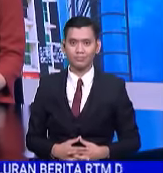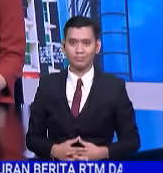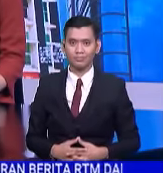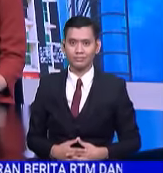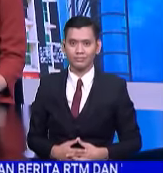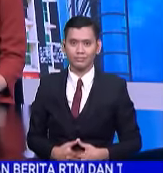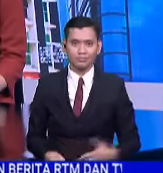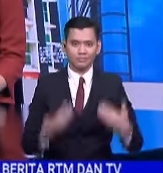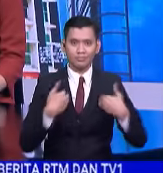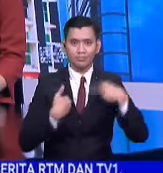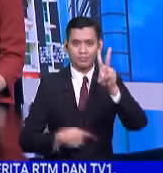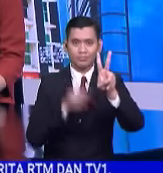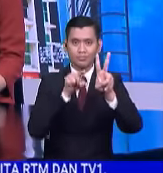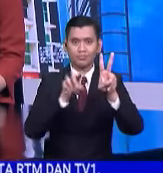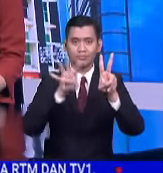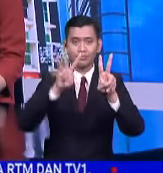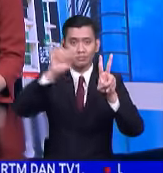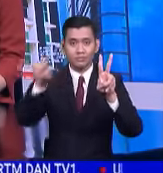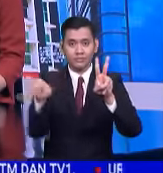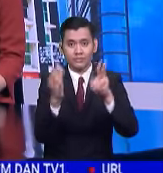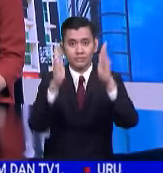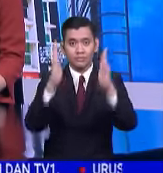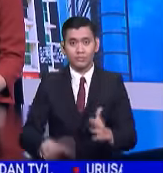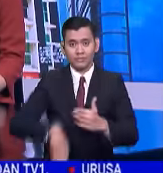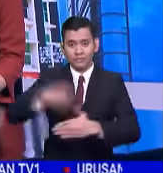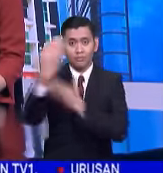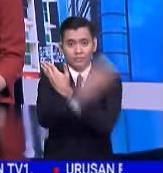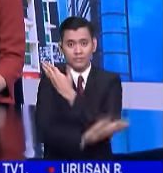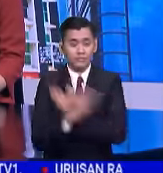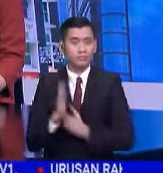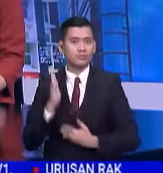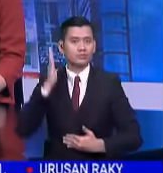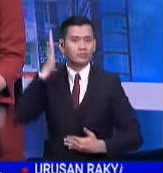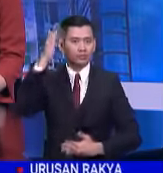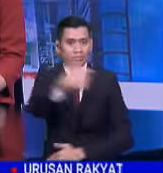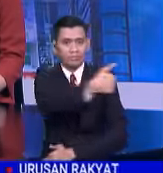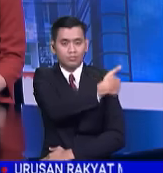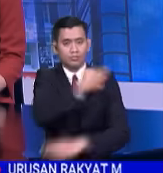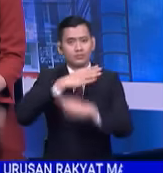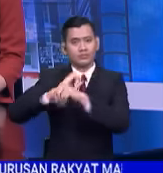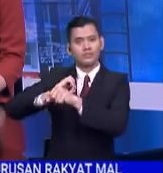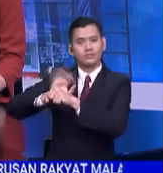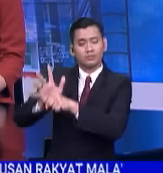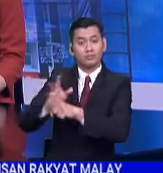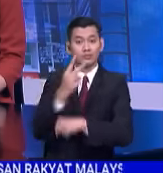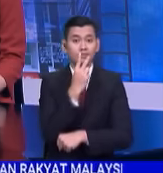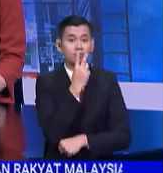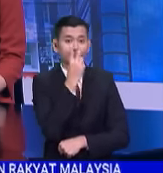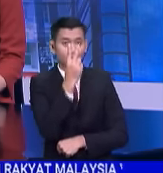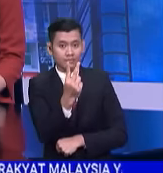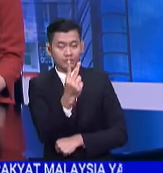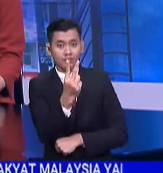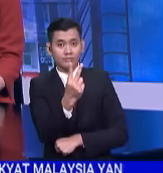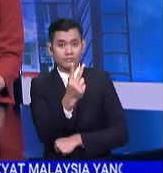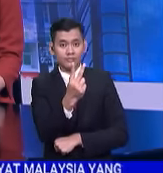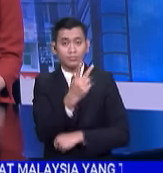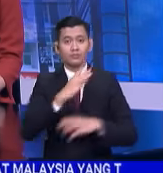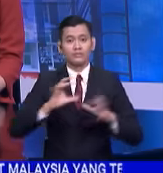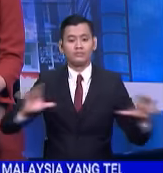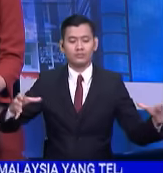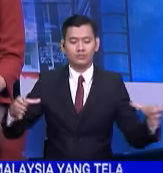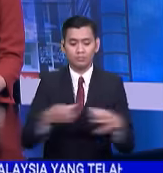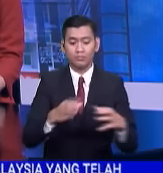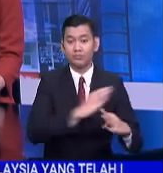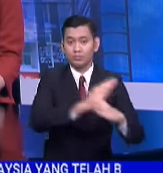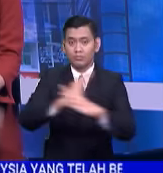Seramai 2.4 juta warga asing akan diberikan suntikan vaksin COVID-19 bagi memastikan imuniti kelompok dapat